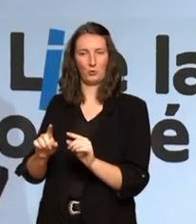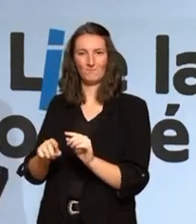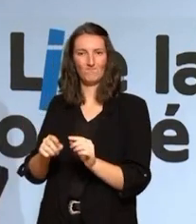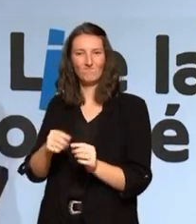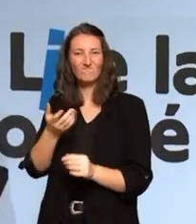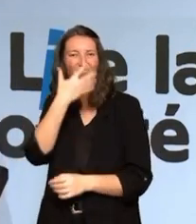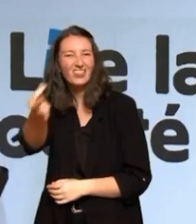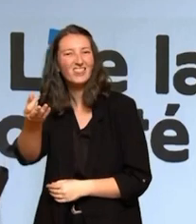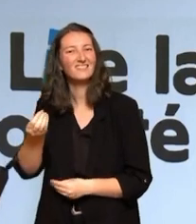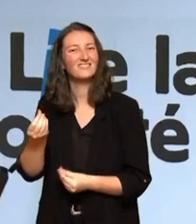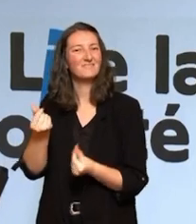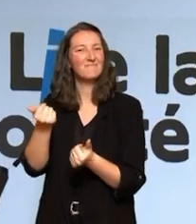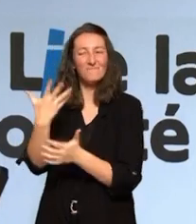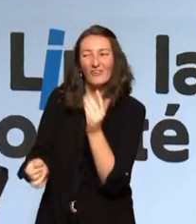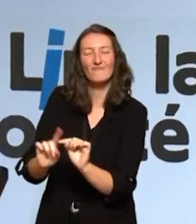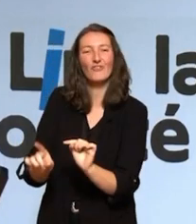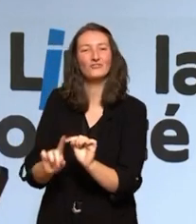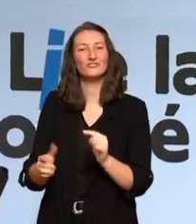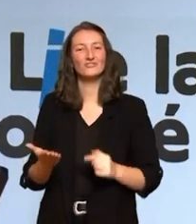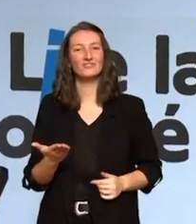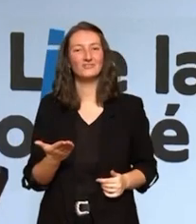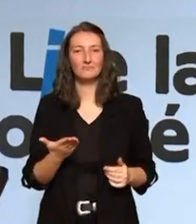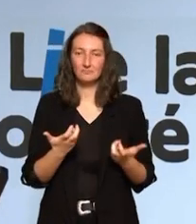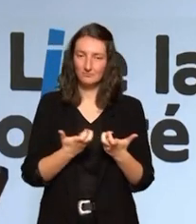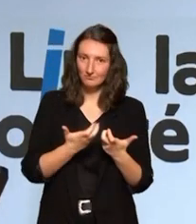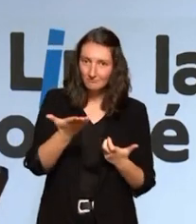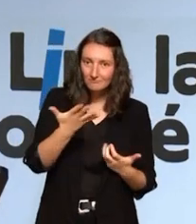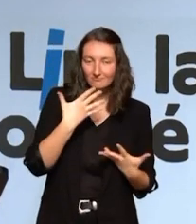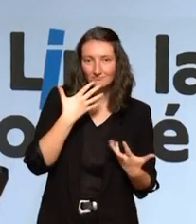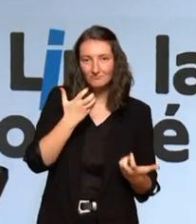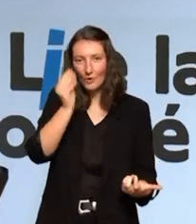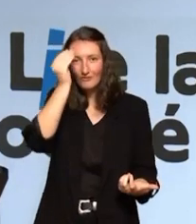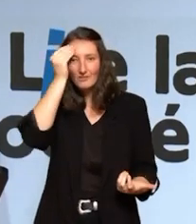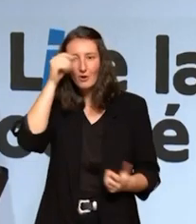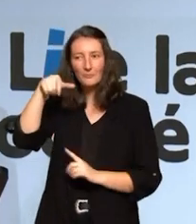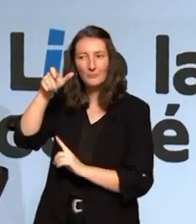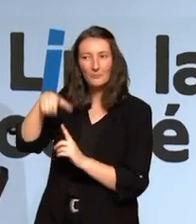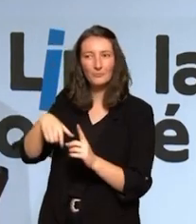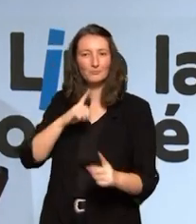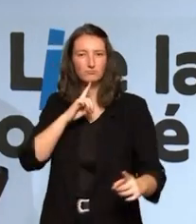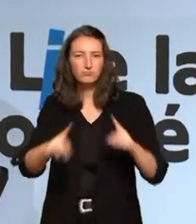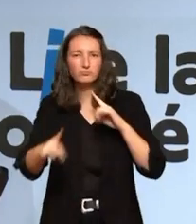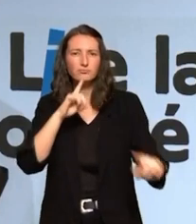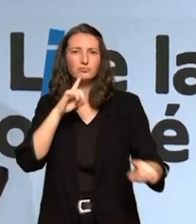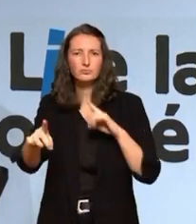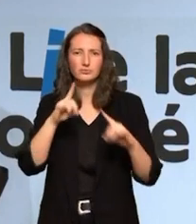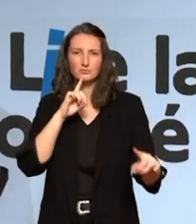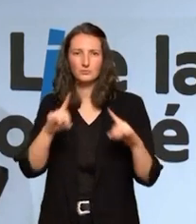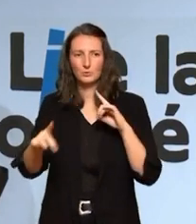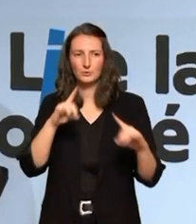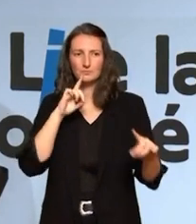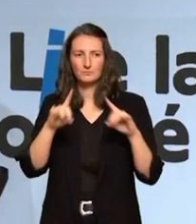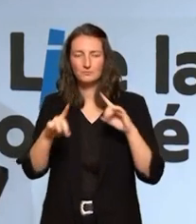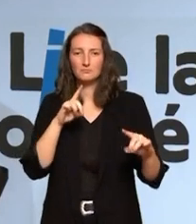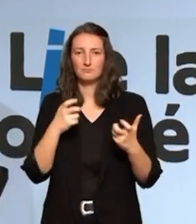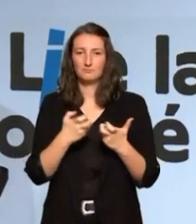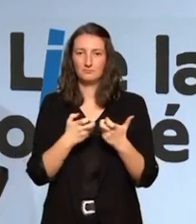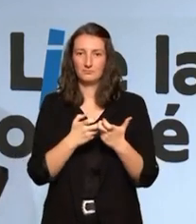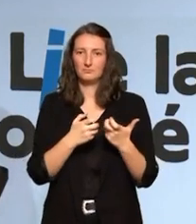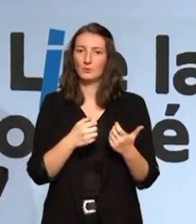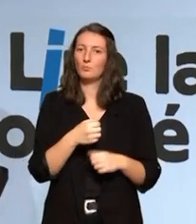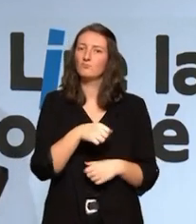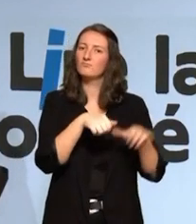que la vie et l'âme intime d'un dictateur colombien qui approche de la fin de